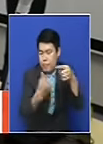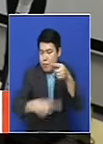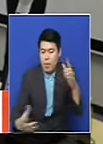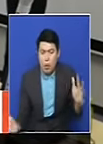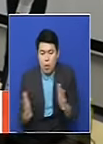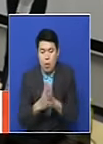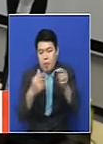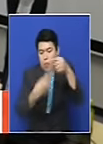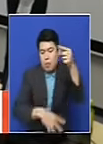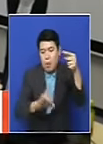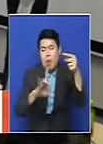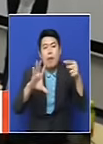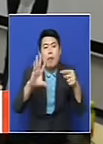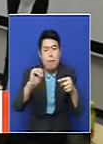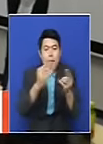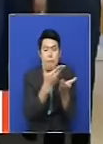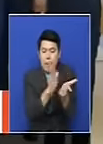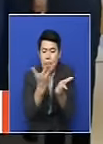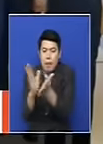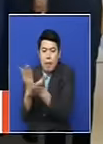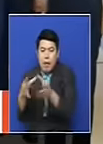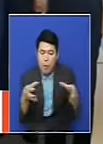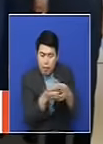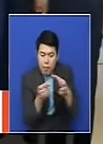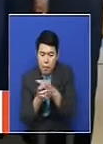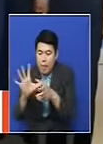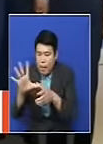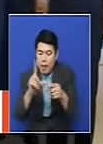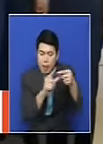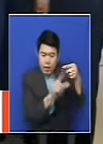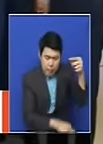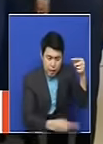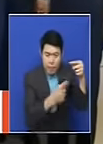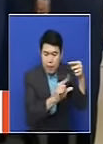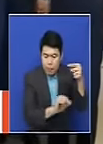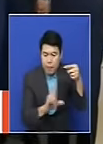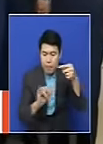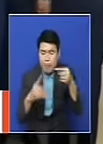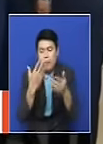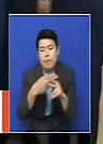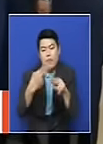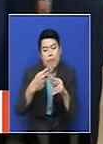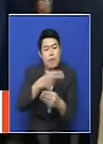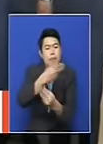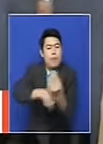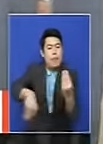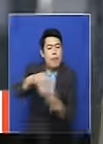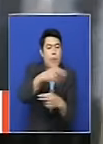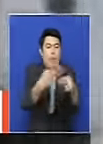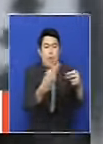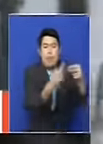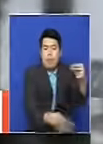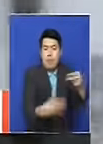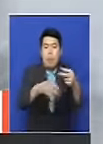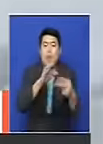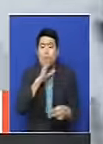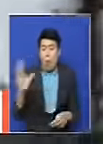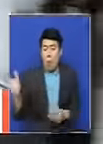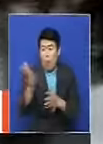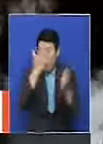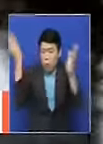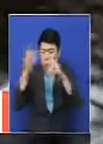วม140ชื่อแบ่งออกเป็น5ชุดชุดละ28ชื่อการตั้งชื่อหมุนเวียนกันไปตามลำดับตัวอักษรหากพายุหมุนเขต